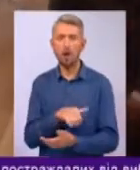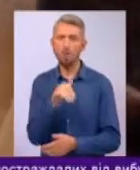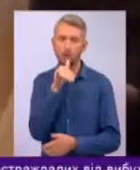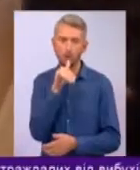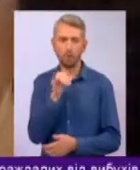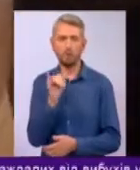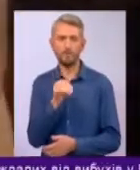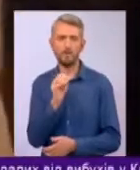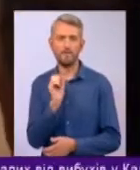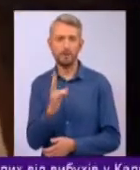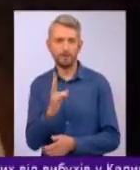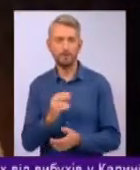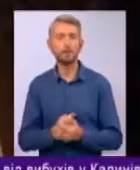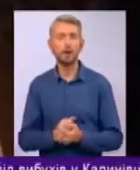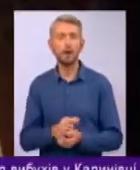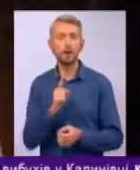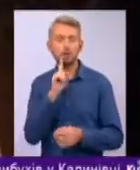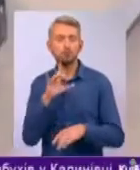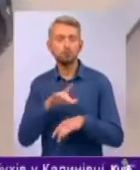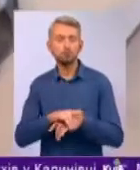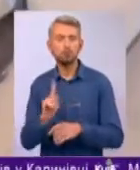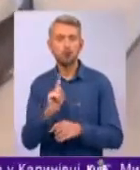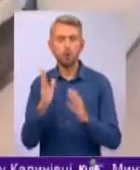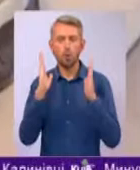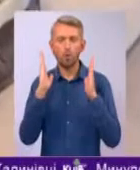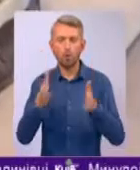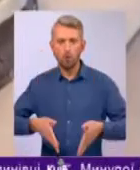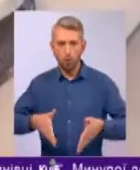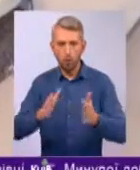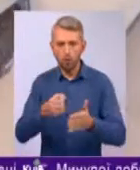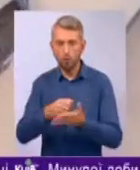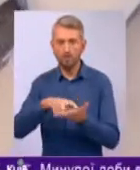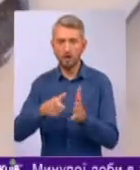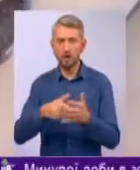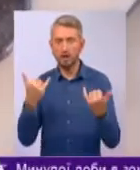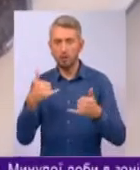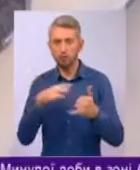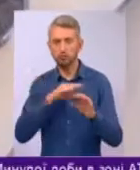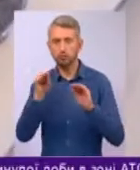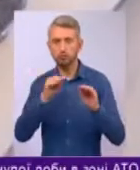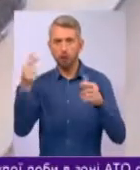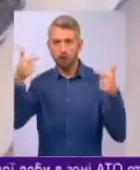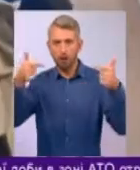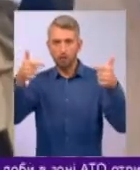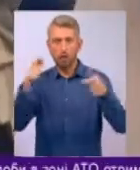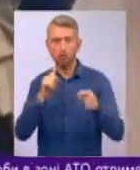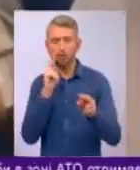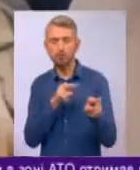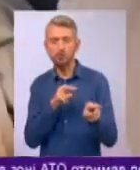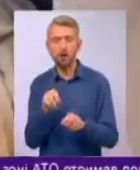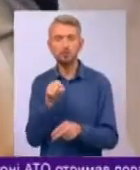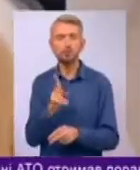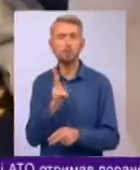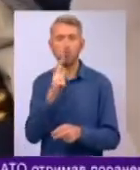та амфетаміну. Правоохоронці виявили, що коридор до квартири лабораторії був обладнаний камерами, аби спостерігати за тими,